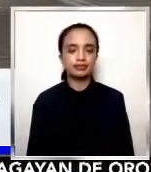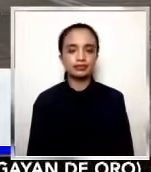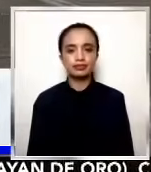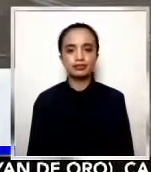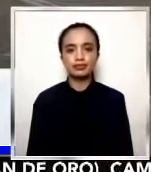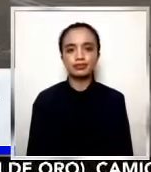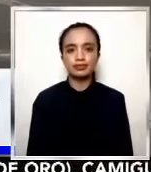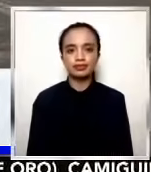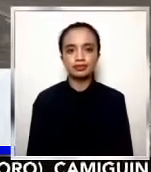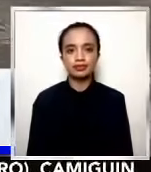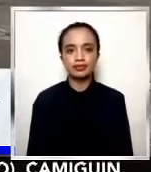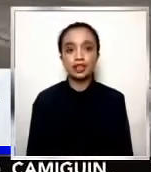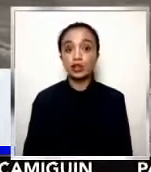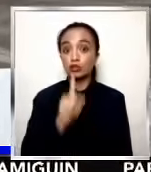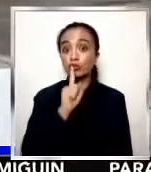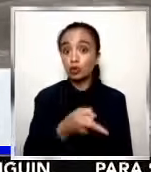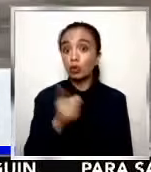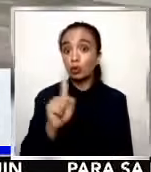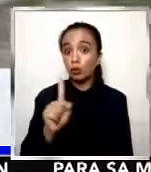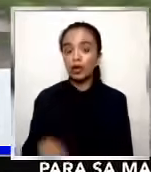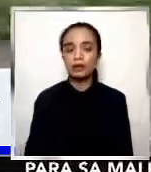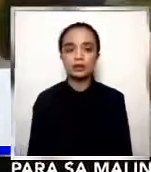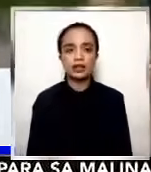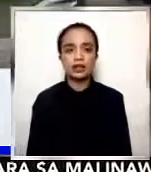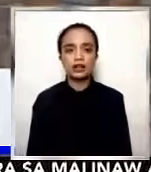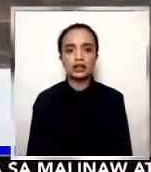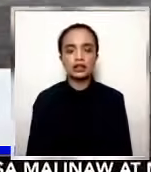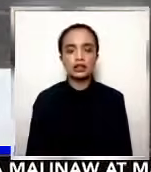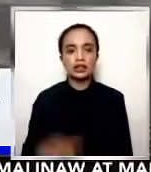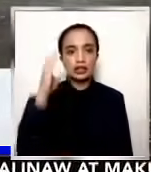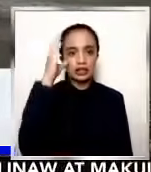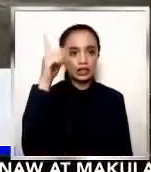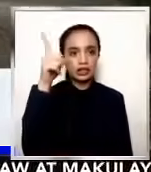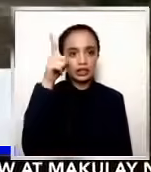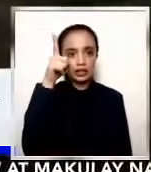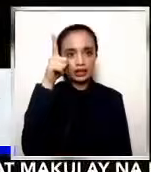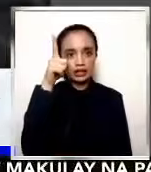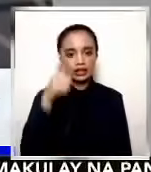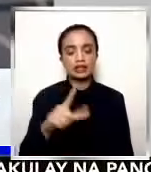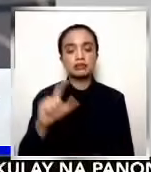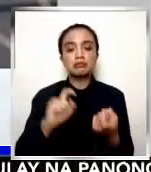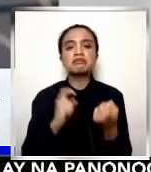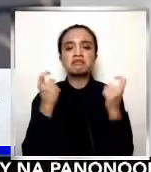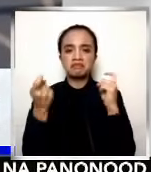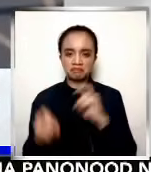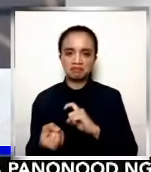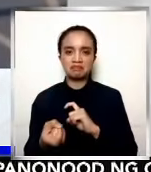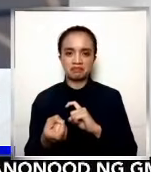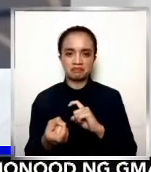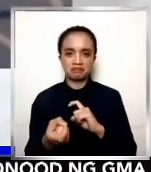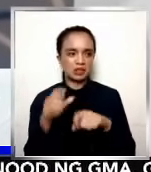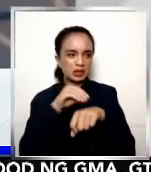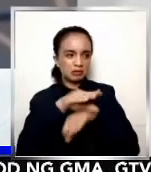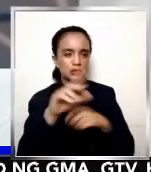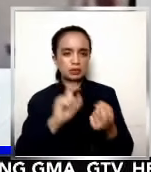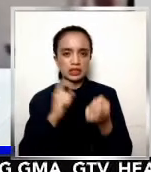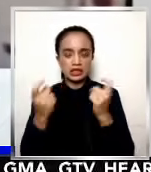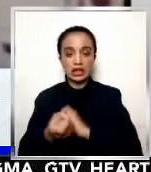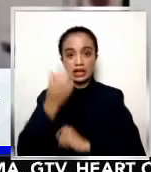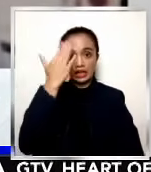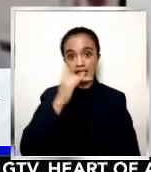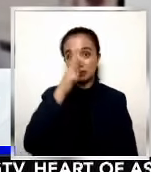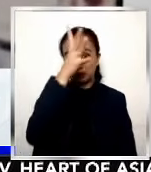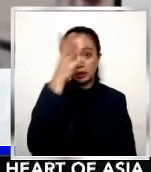Ang totoo niyan, ay nahatak lang si Carl Lewis na mag-shift sa track and field. Ang kanyang ama, na isang dating collegiate